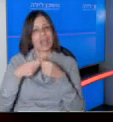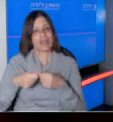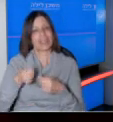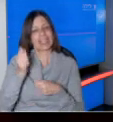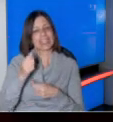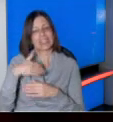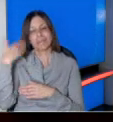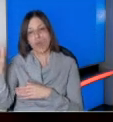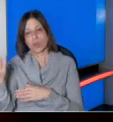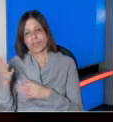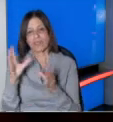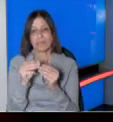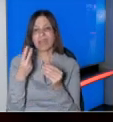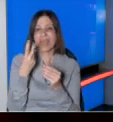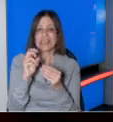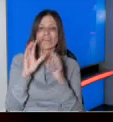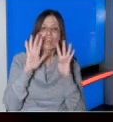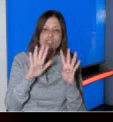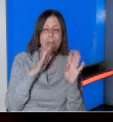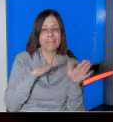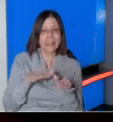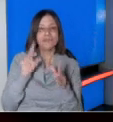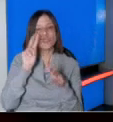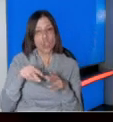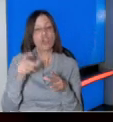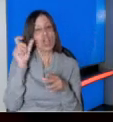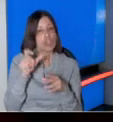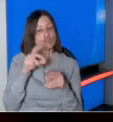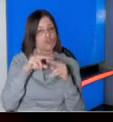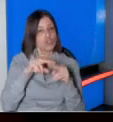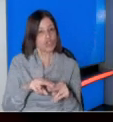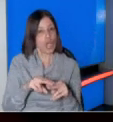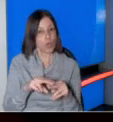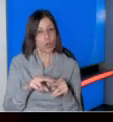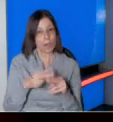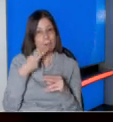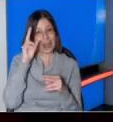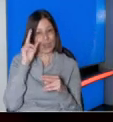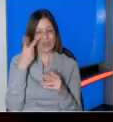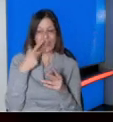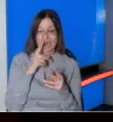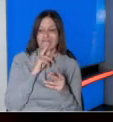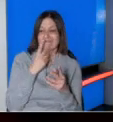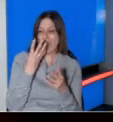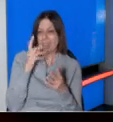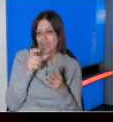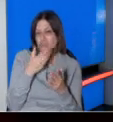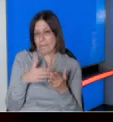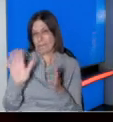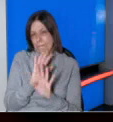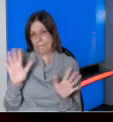מחוץ לכנסת, ועכשיו עם 29 מנדטים יש גם אנשים שישארו עדיין בסיבוב הזה, ורק גילוח מינימלי של 4 אנשים. דבר